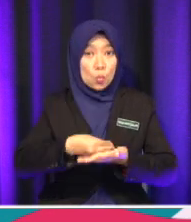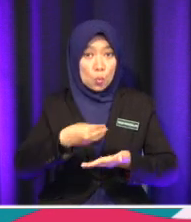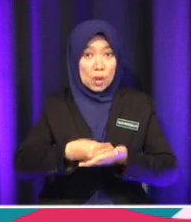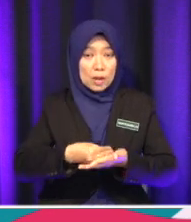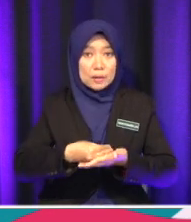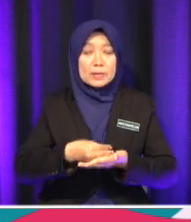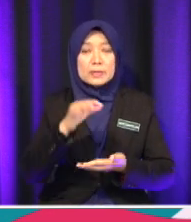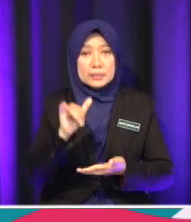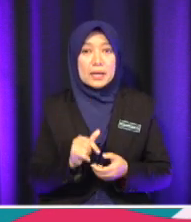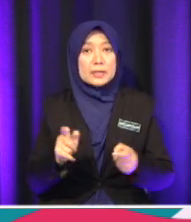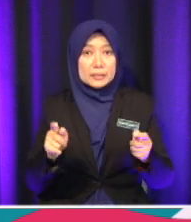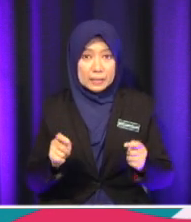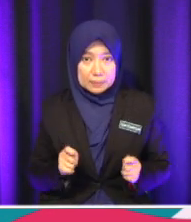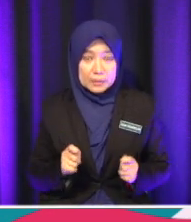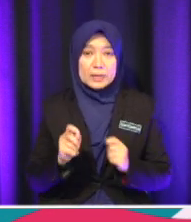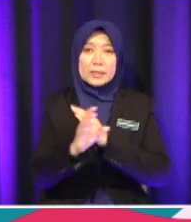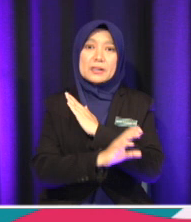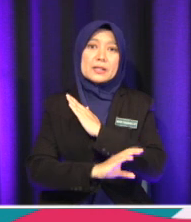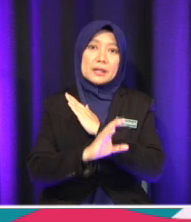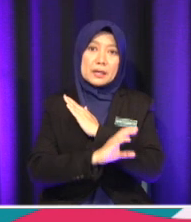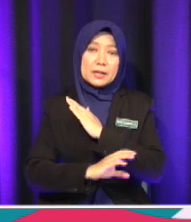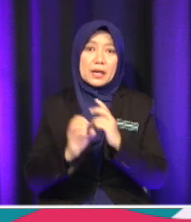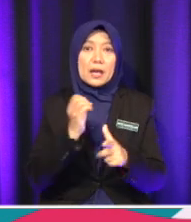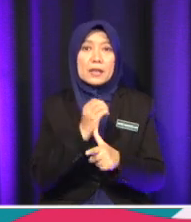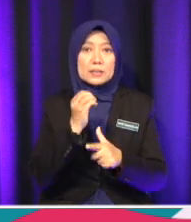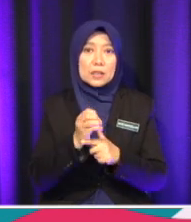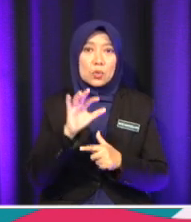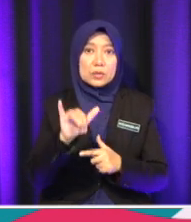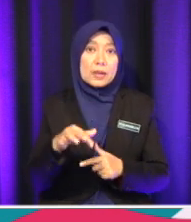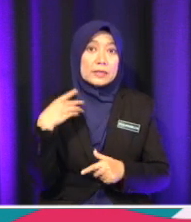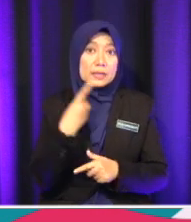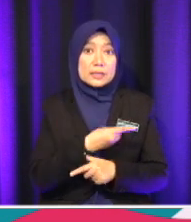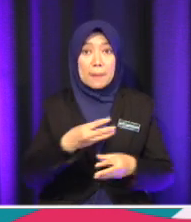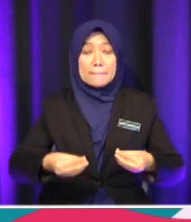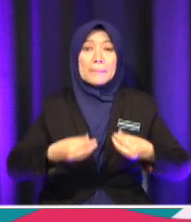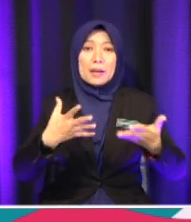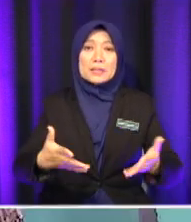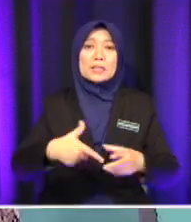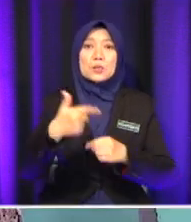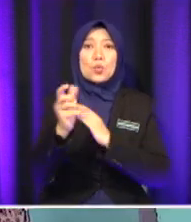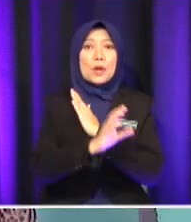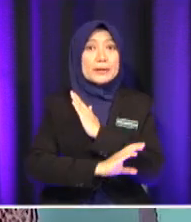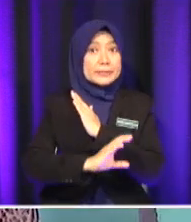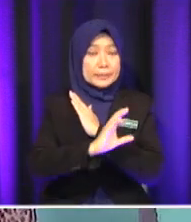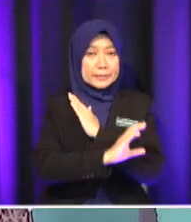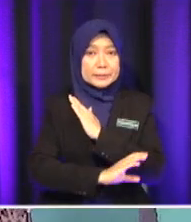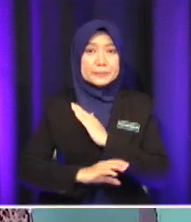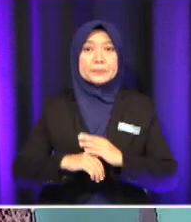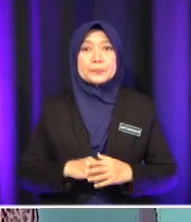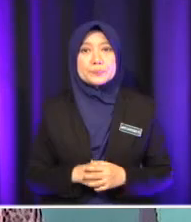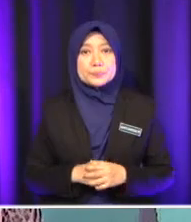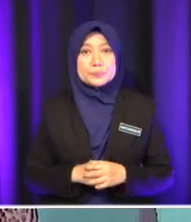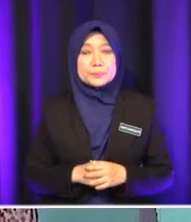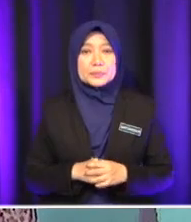oleh negara kita ataupun yang kita bagi ke dua negara Oke seterusnya